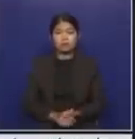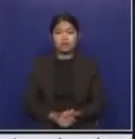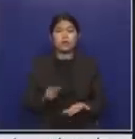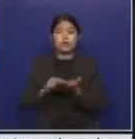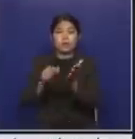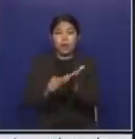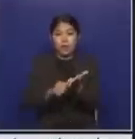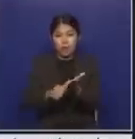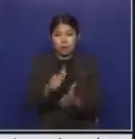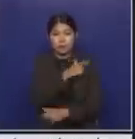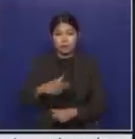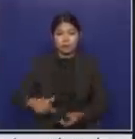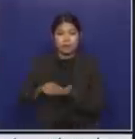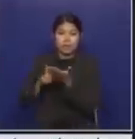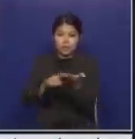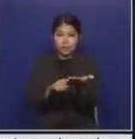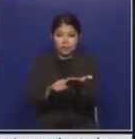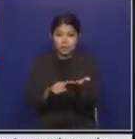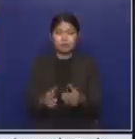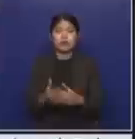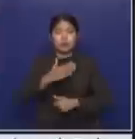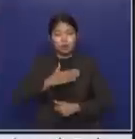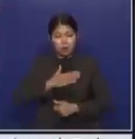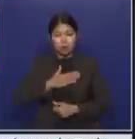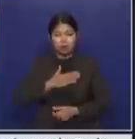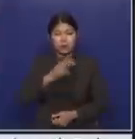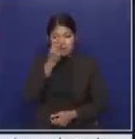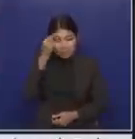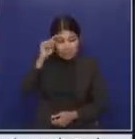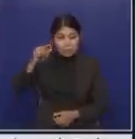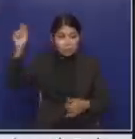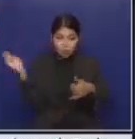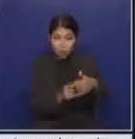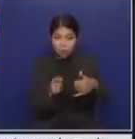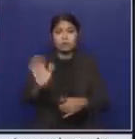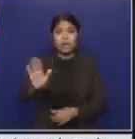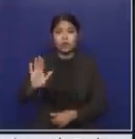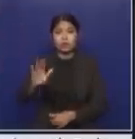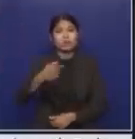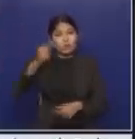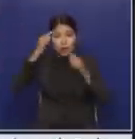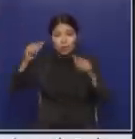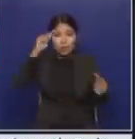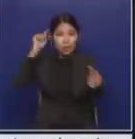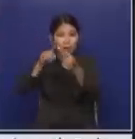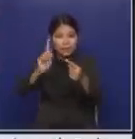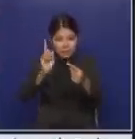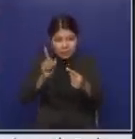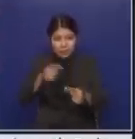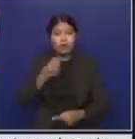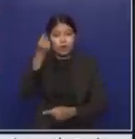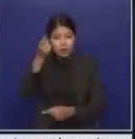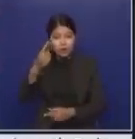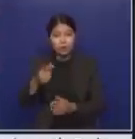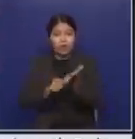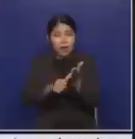เสนอในการปฏิรูปสถาบันของผู้ชุมนุมถ้าเราไม่ได้เพ่งโทษและพยายามมองไปที่เจตนาที่ดีเราก็จะเข้าใจว่า